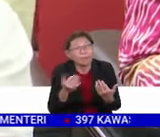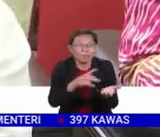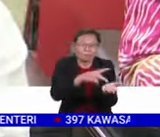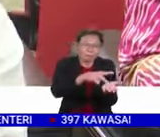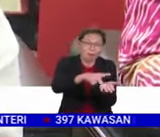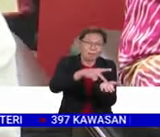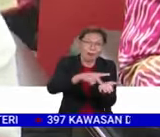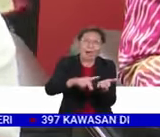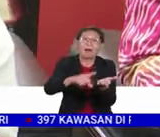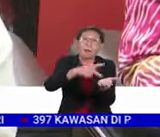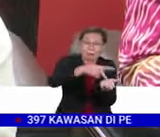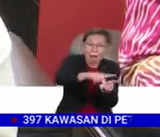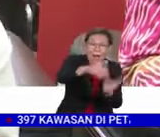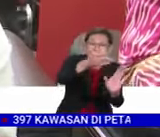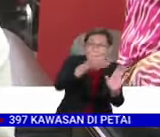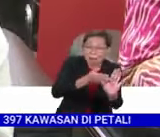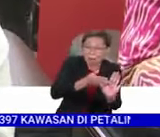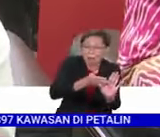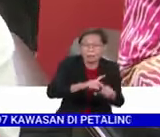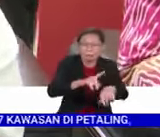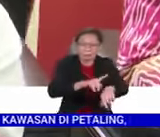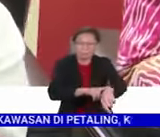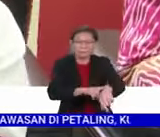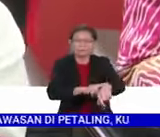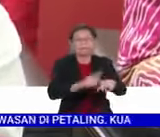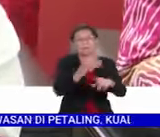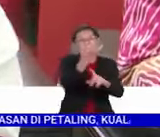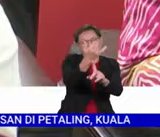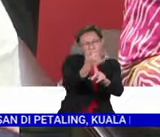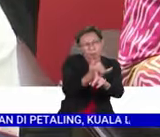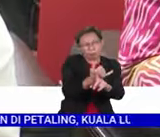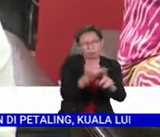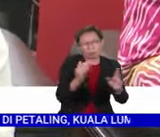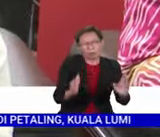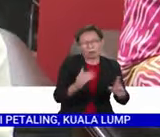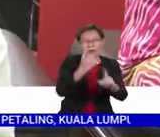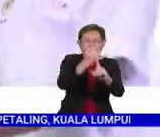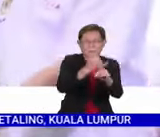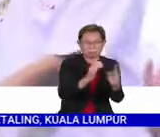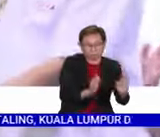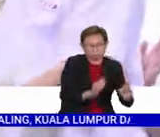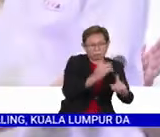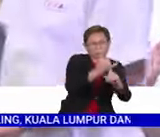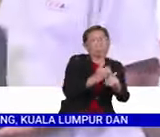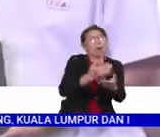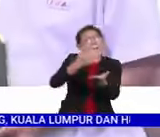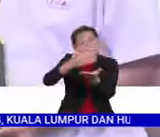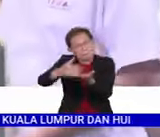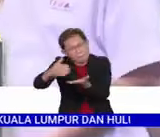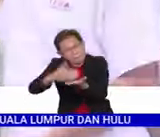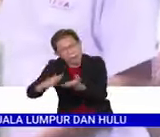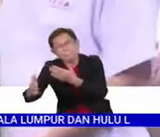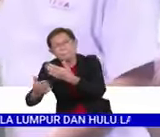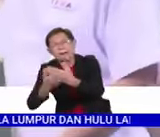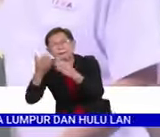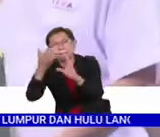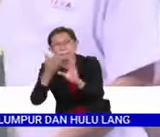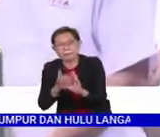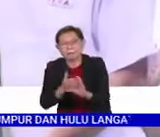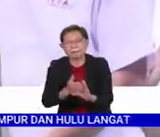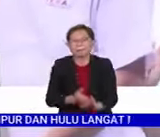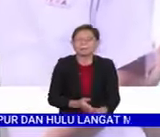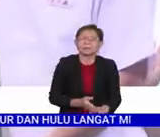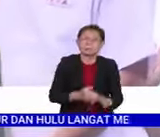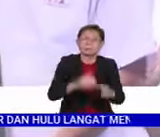bayar balik dia ada masa 6 bulan tu baru boleh bayar balik. Majlis Pertukaran